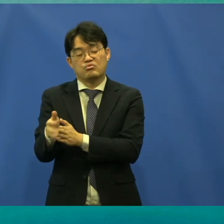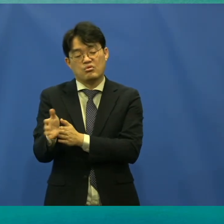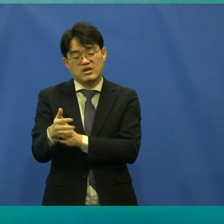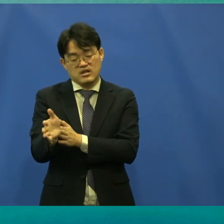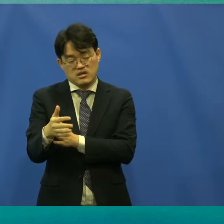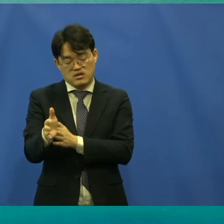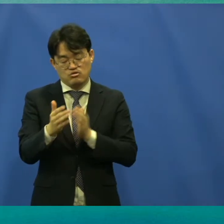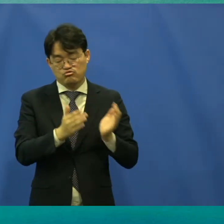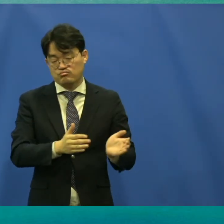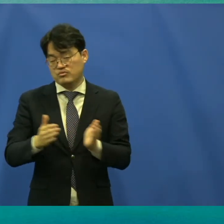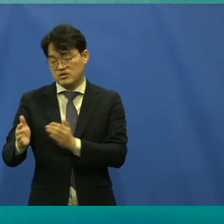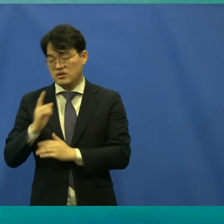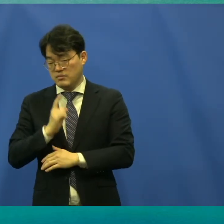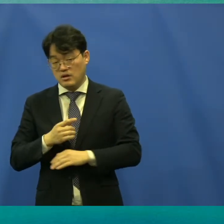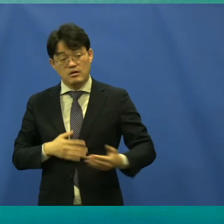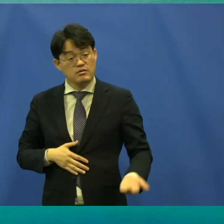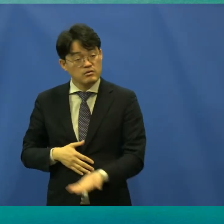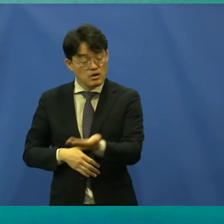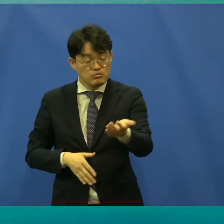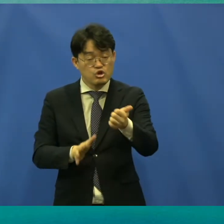많이 나옵니다.